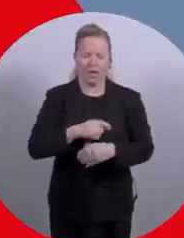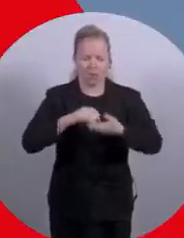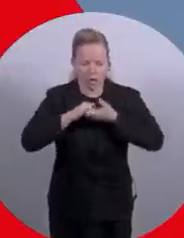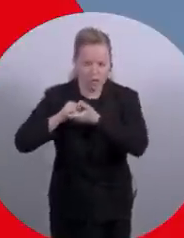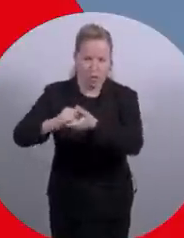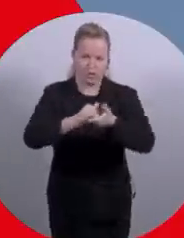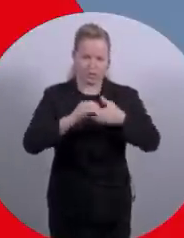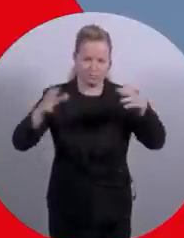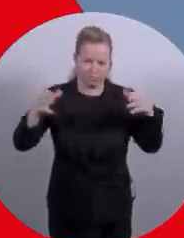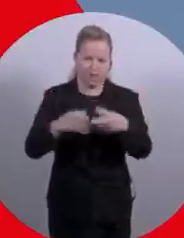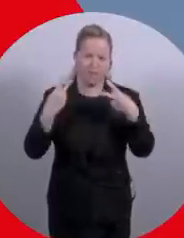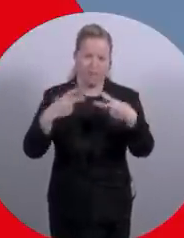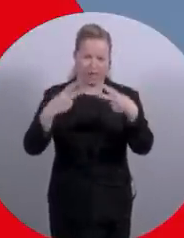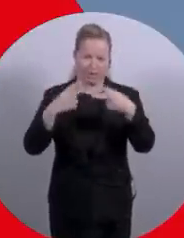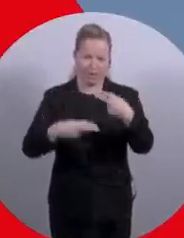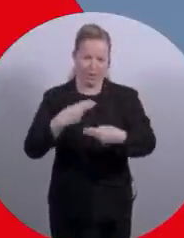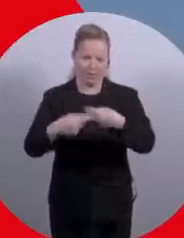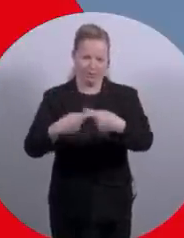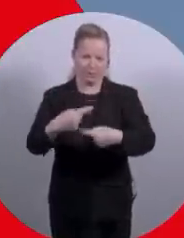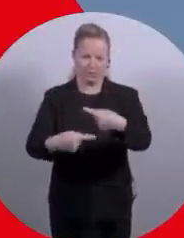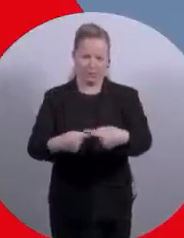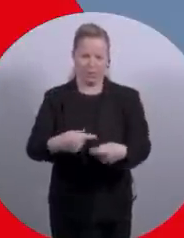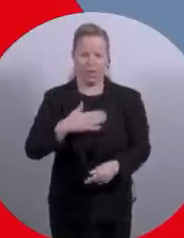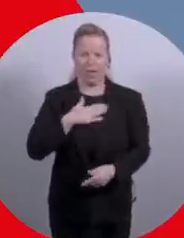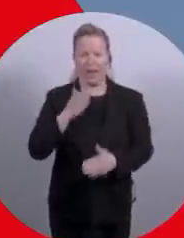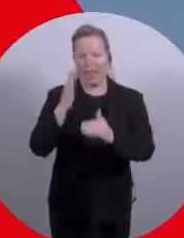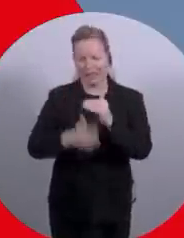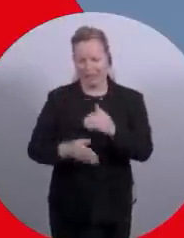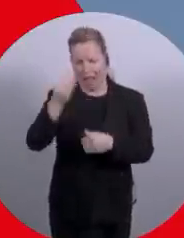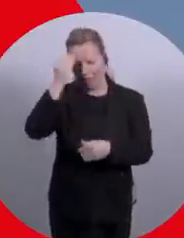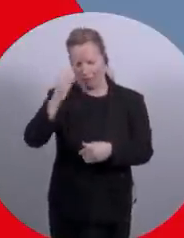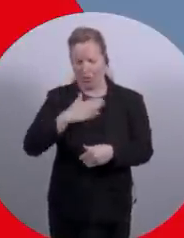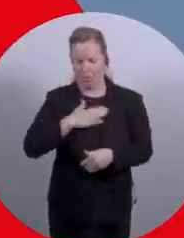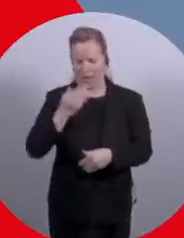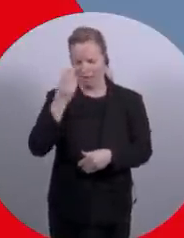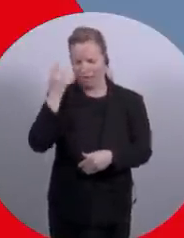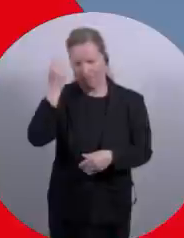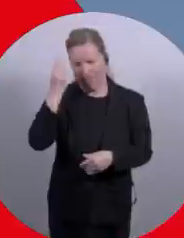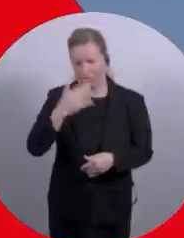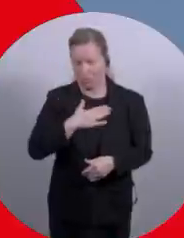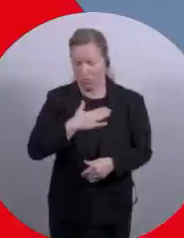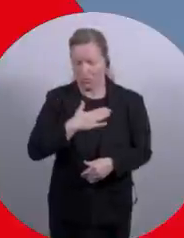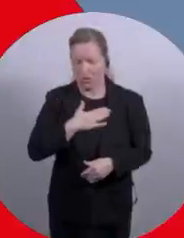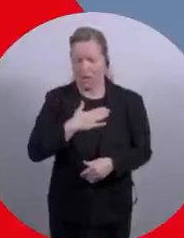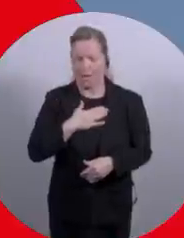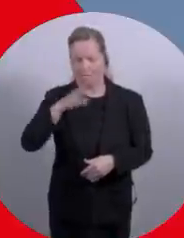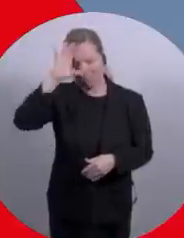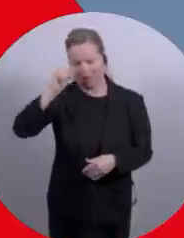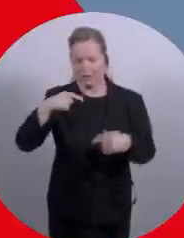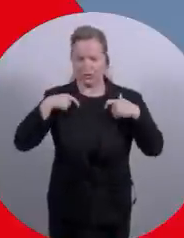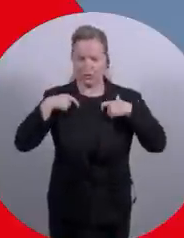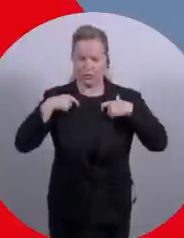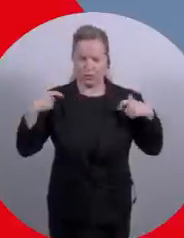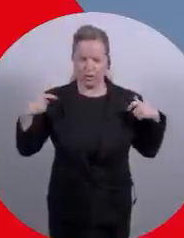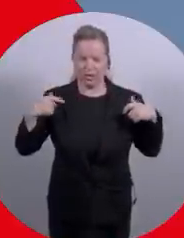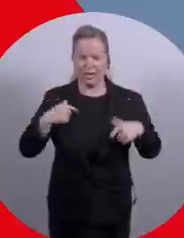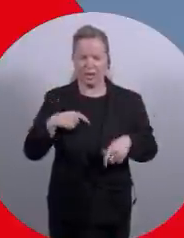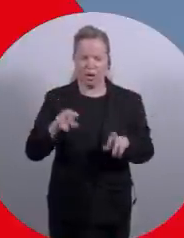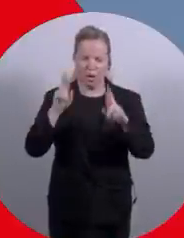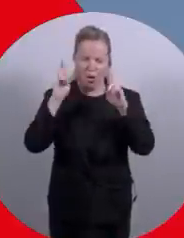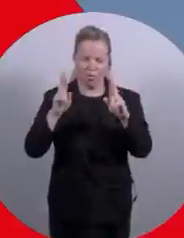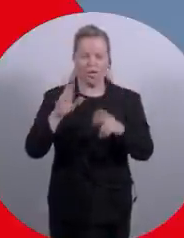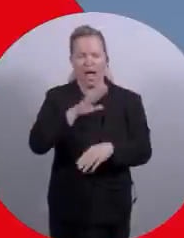letzte Anmerkung von meiner Seite ich hätte mir gehofft und das ist meine bescheidene Meinung als bezirksfunktionär dass